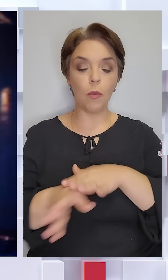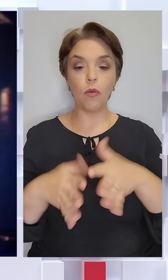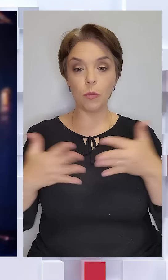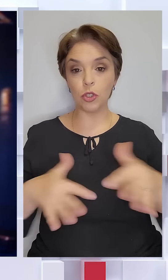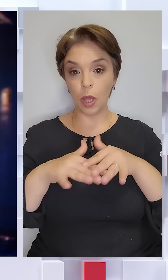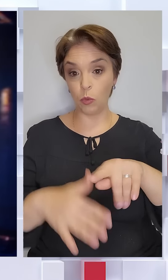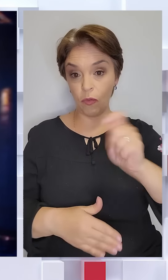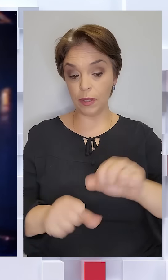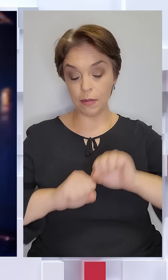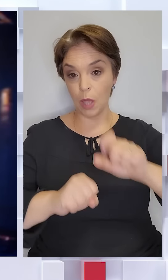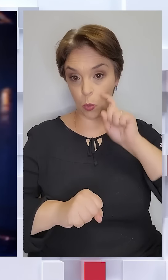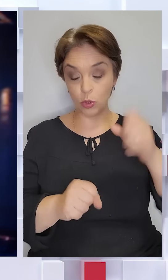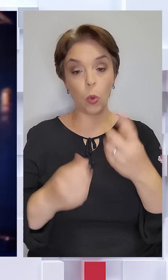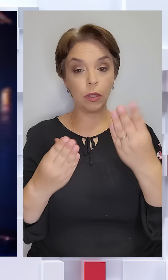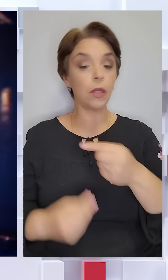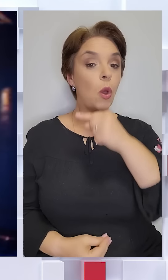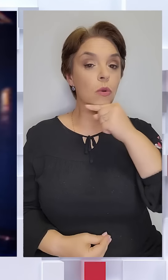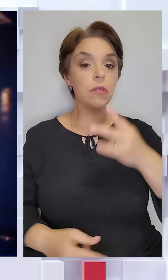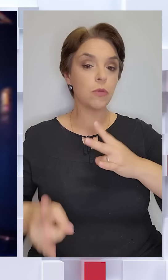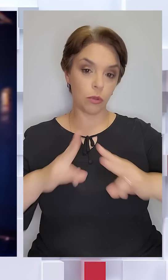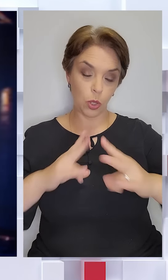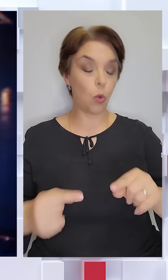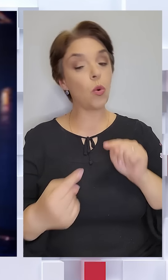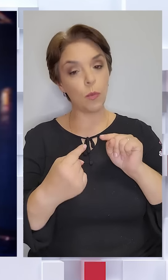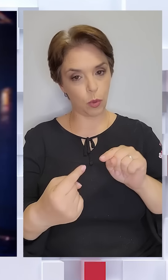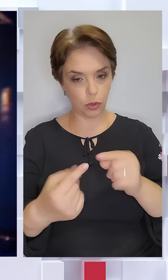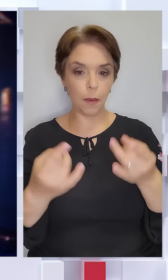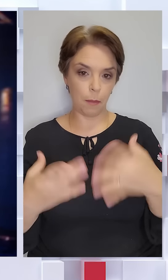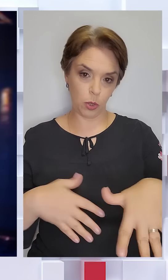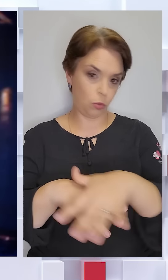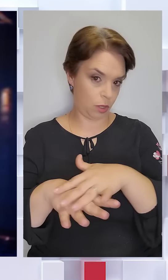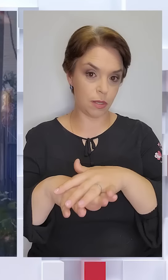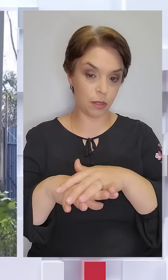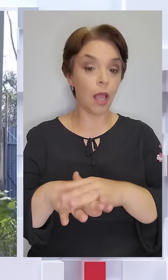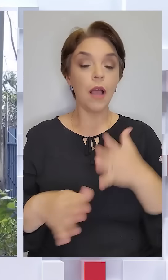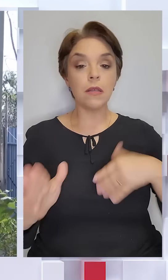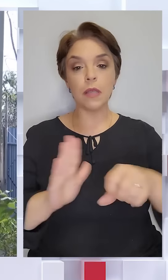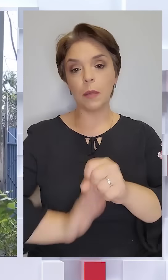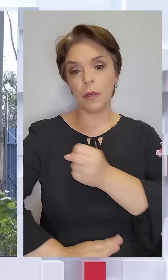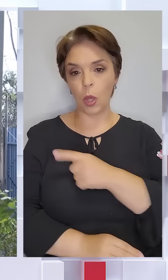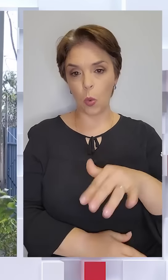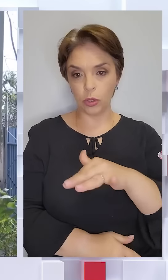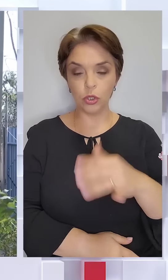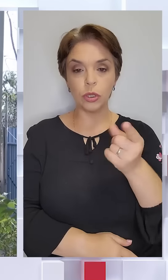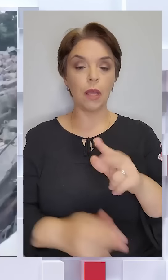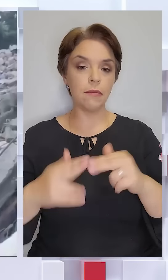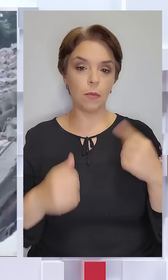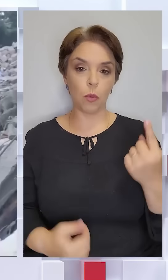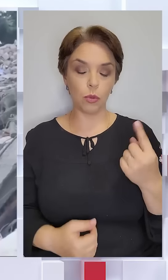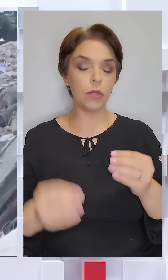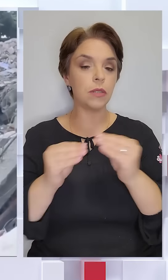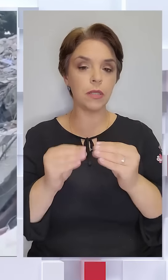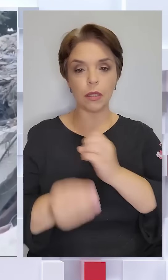війни за Україну, і це ще один день російського терору проти мирного населення. Загиблі на Одещині та